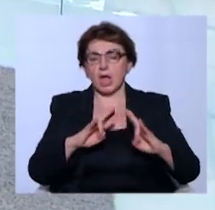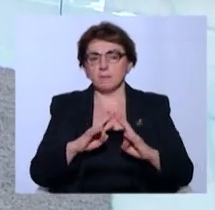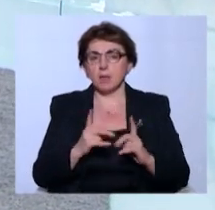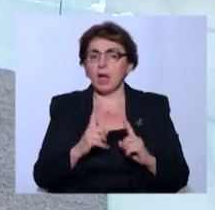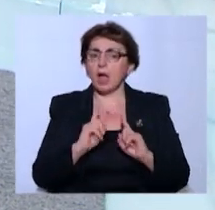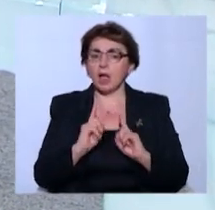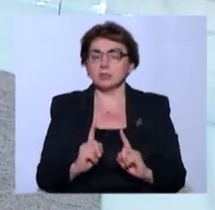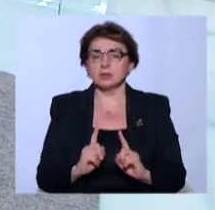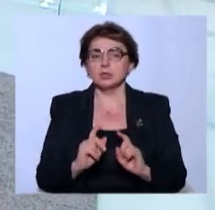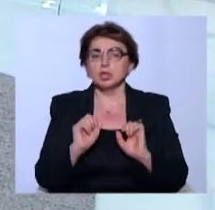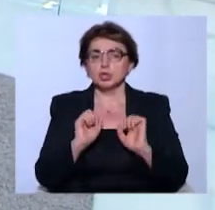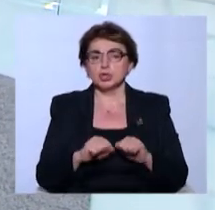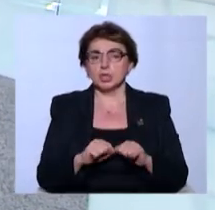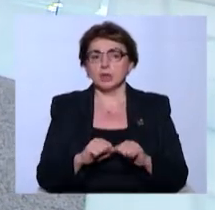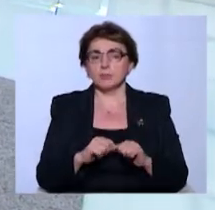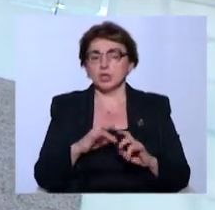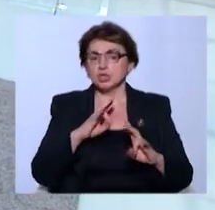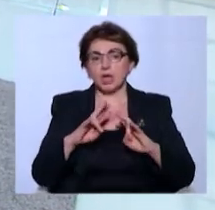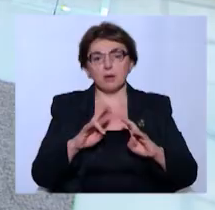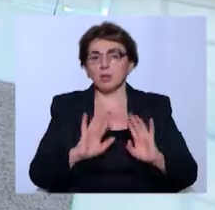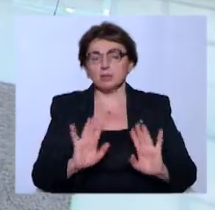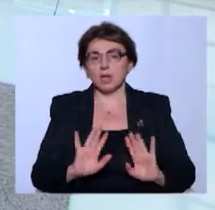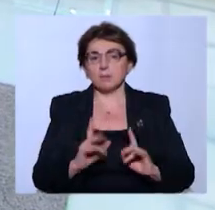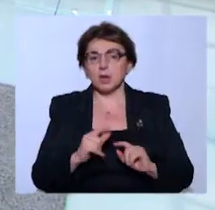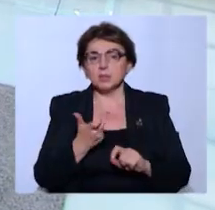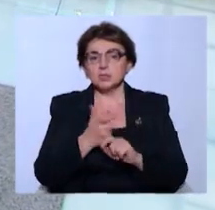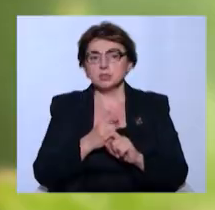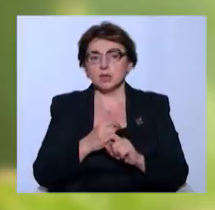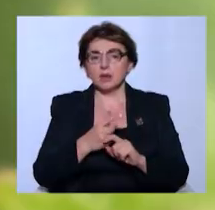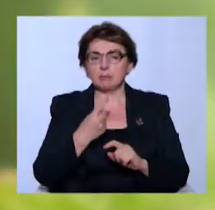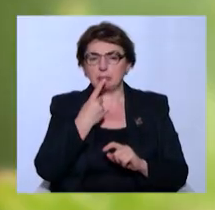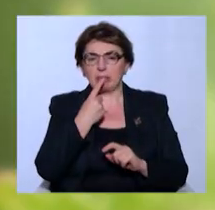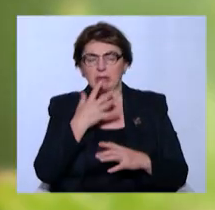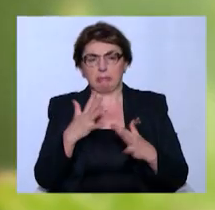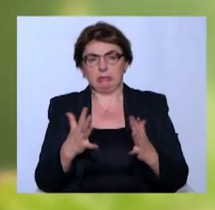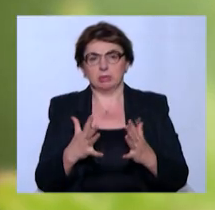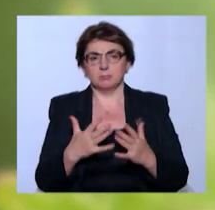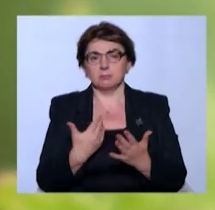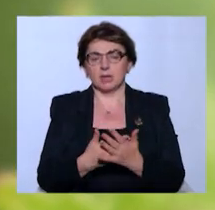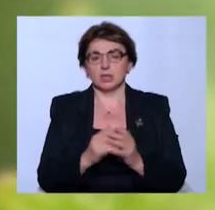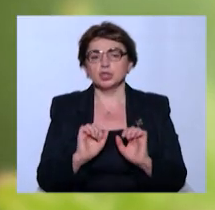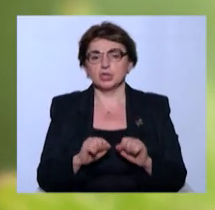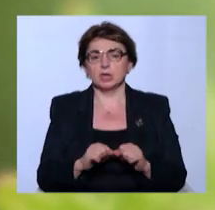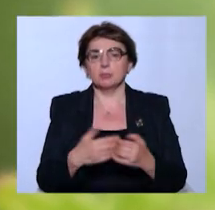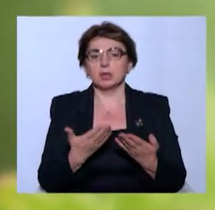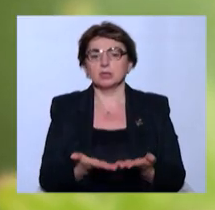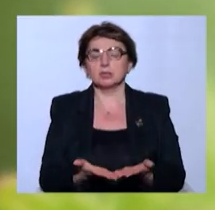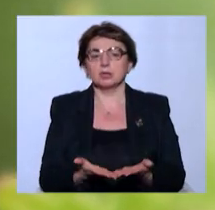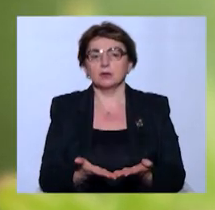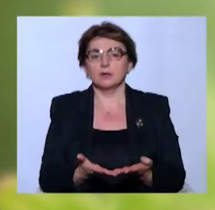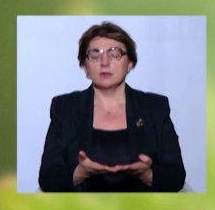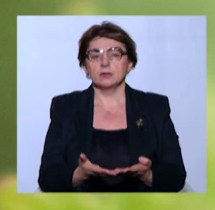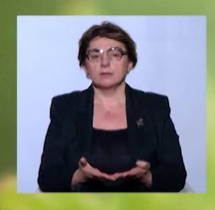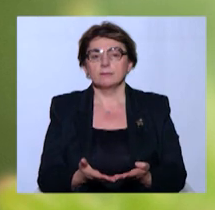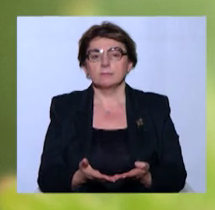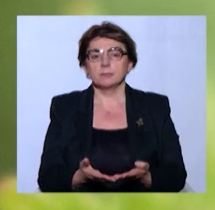საინტერესო მაგალითია კრაზანა. კრაზანა ალბათ იცით, არის წითელი და უკაცრავად ყვითელი და შავი ზოლები აქვს